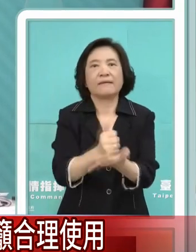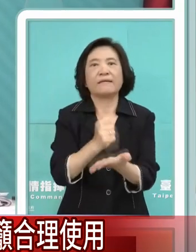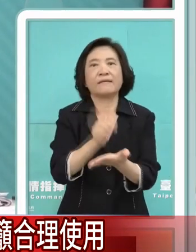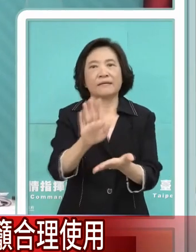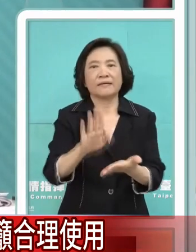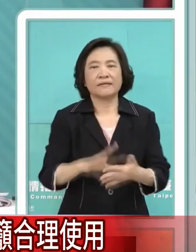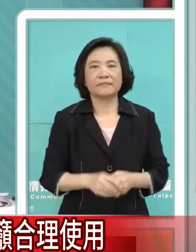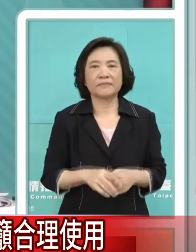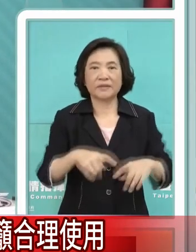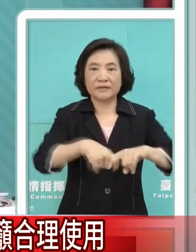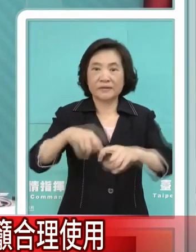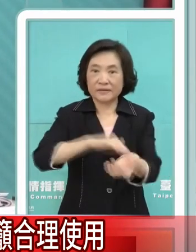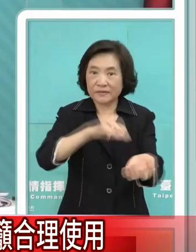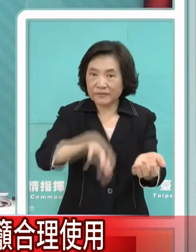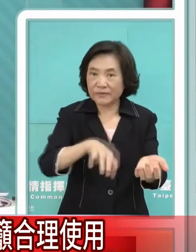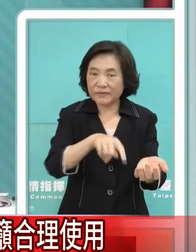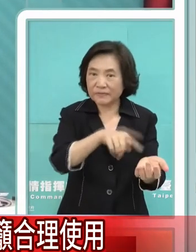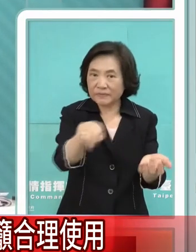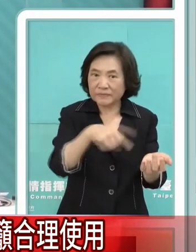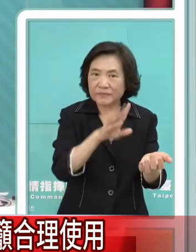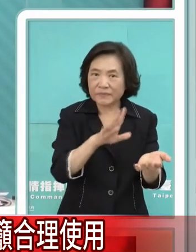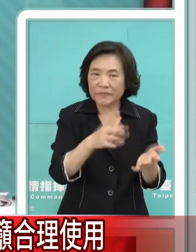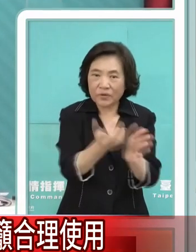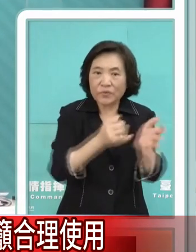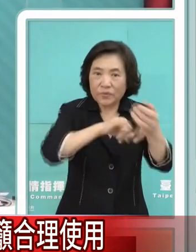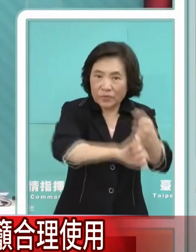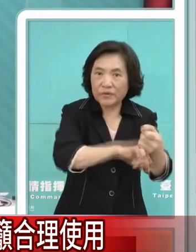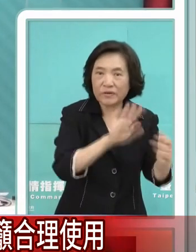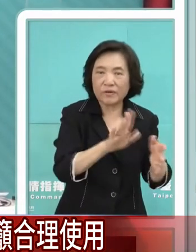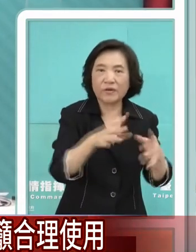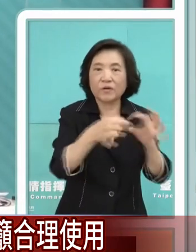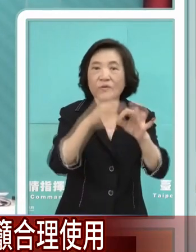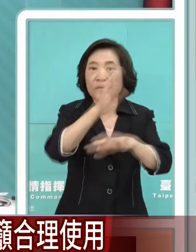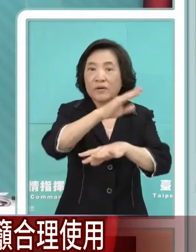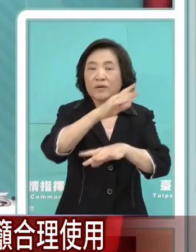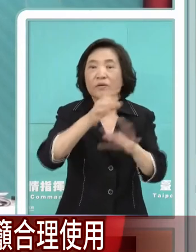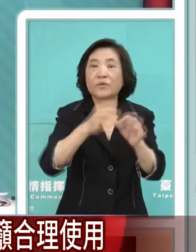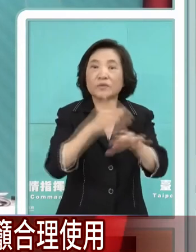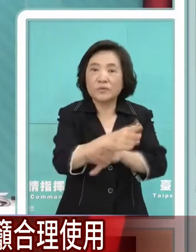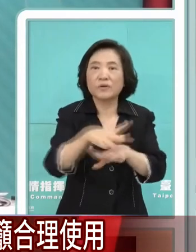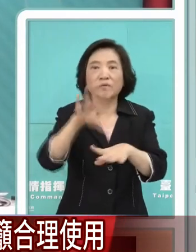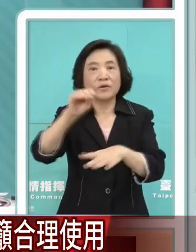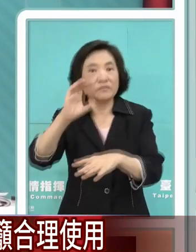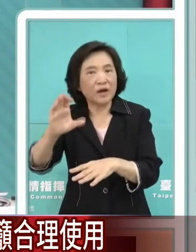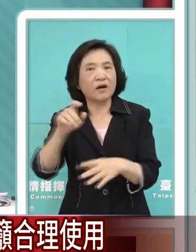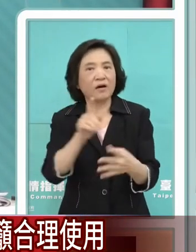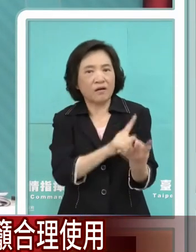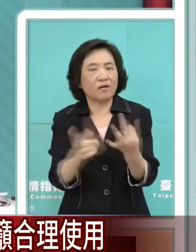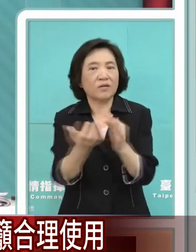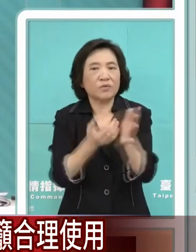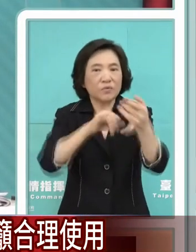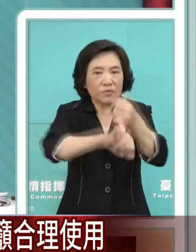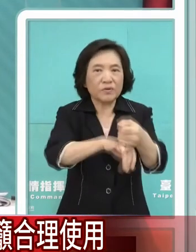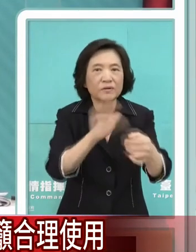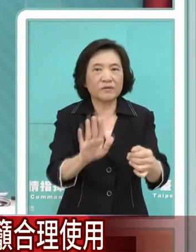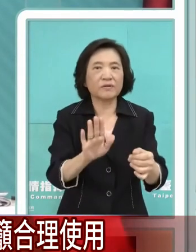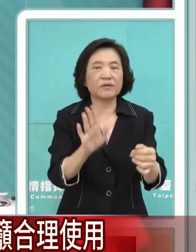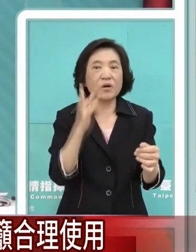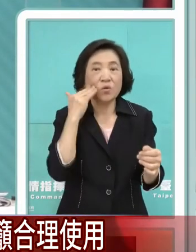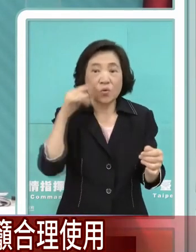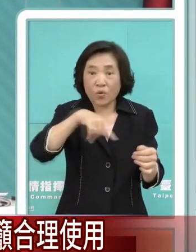那目前为止联合医院的部分有相关的预约，那关渡跟万方也都有预约，那我们希望说还是希望